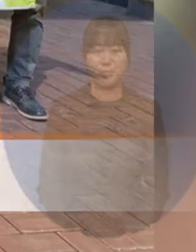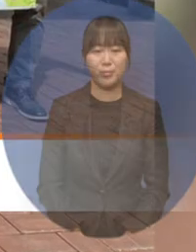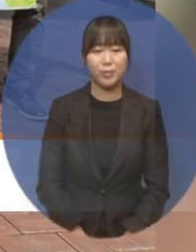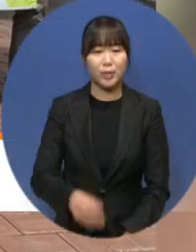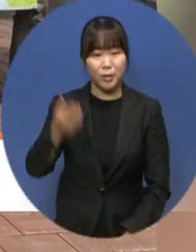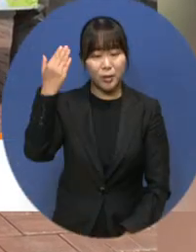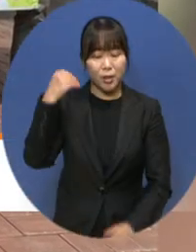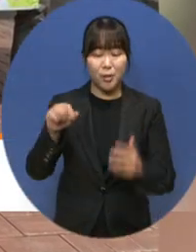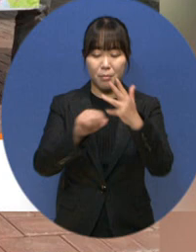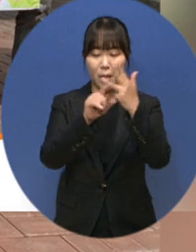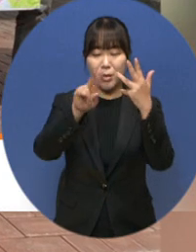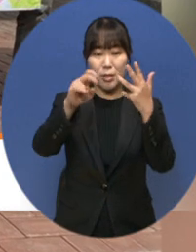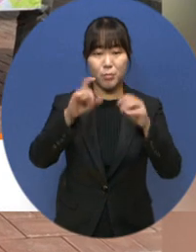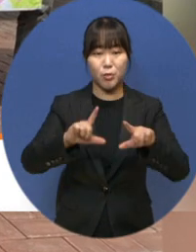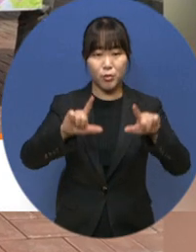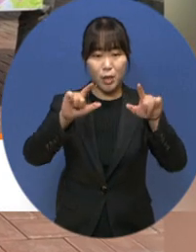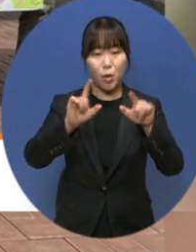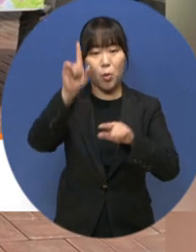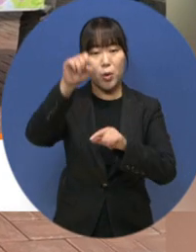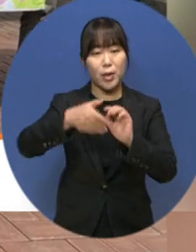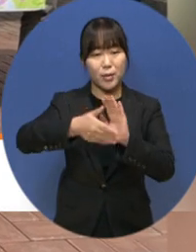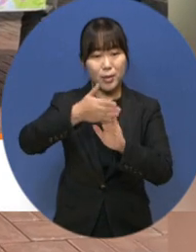지난달 26일 고양시